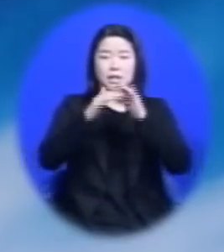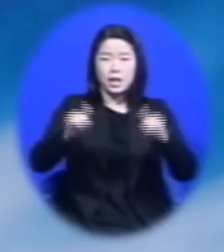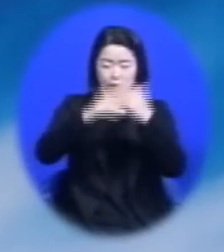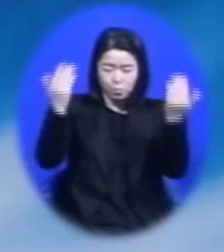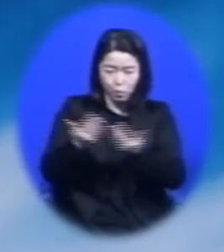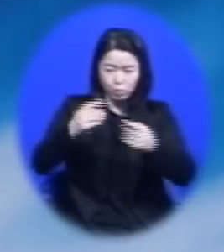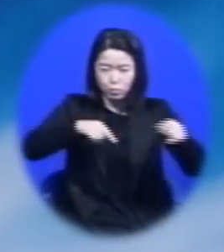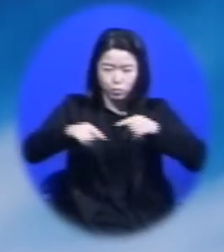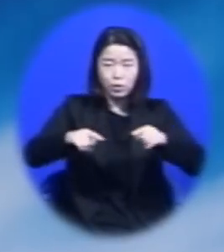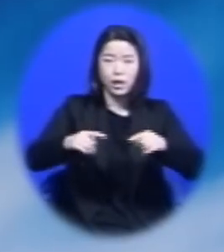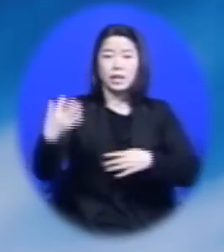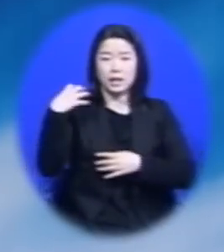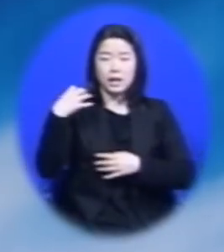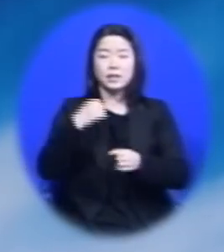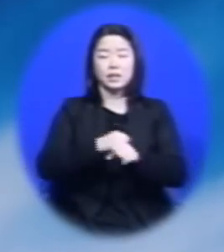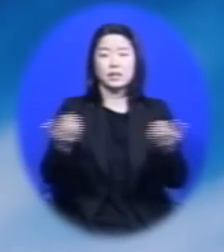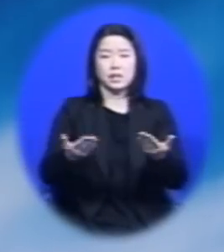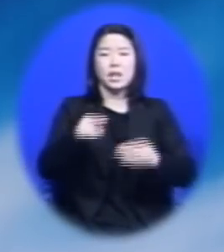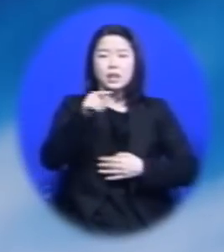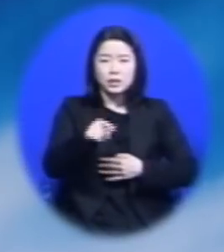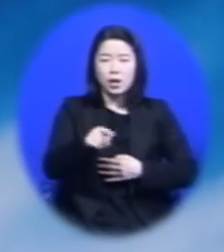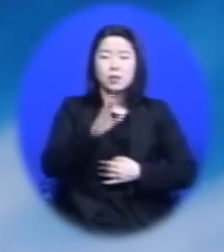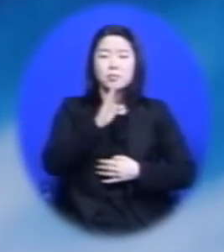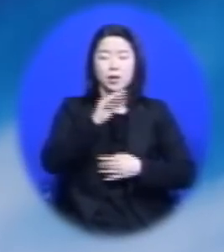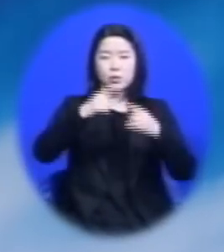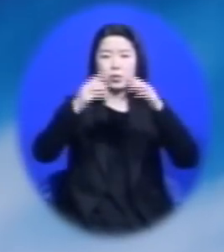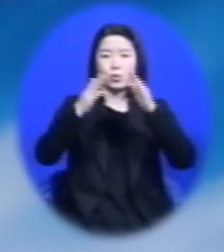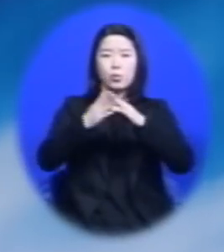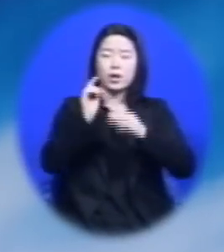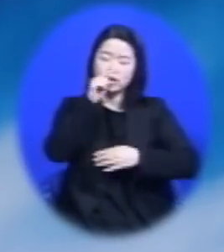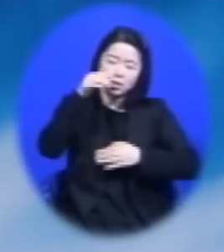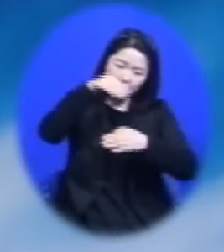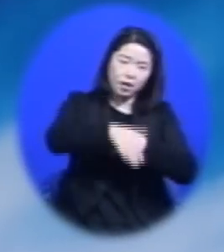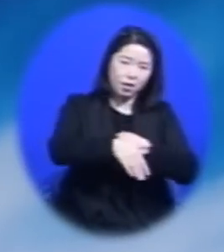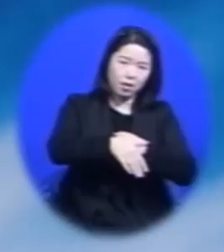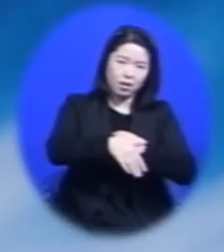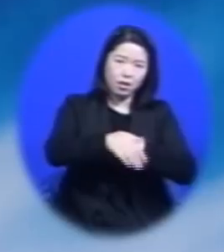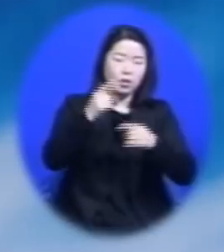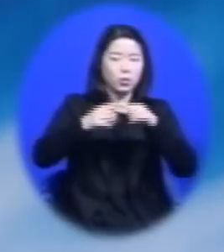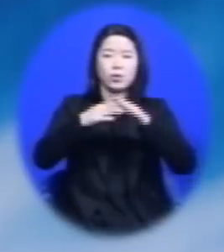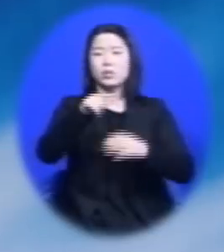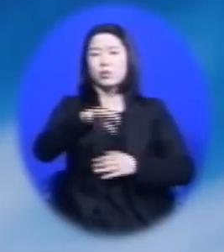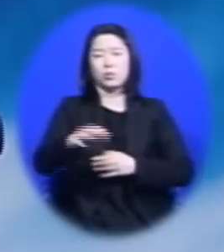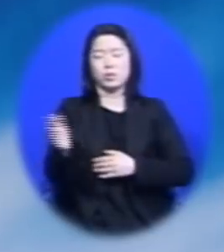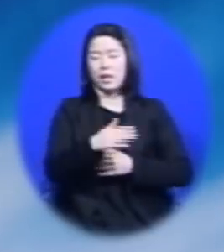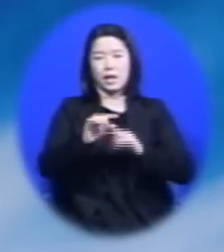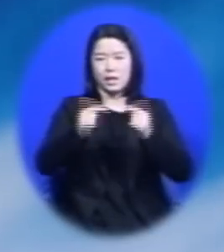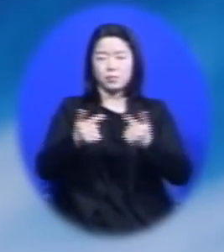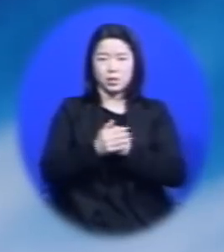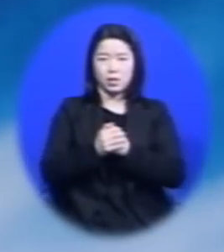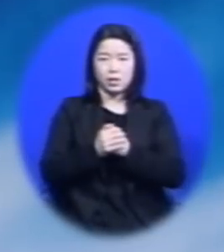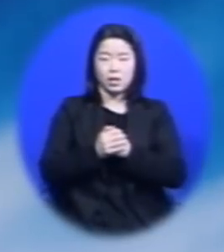주관하는 일 그게 교회 타락이 교회는 그런 것이 아닙니다 교회는 성도들이